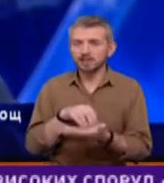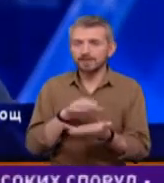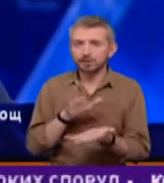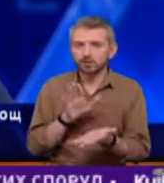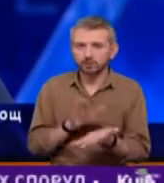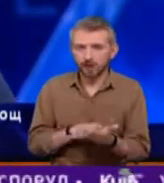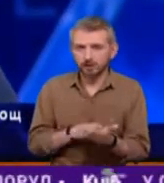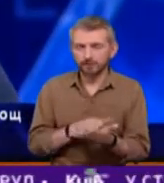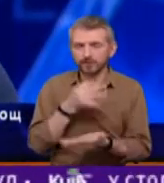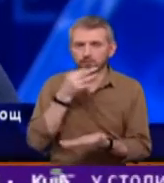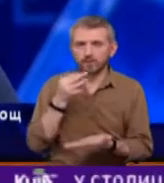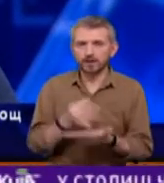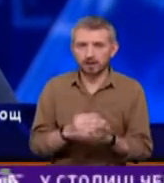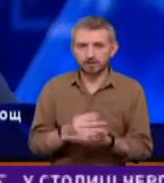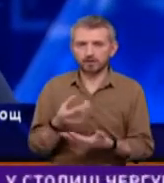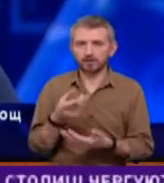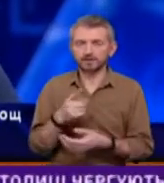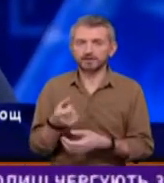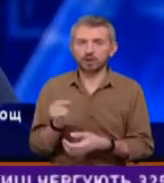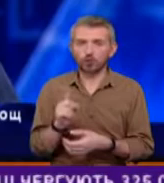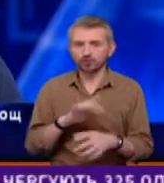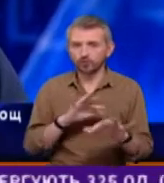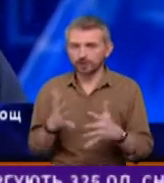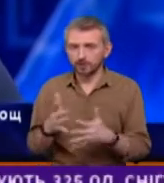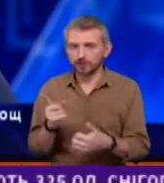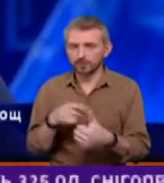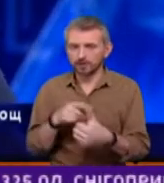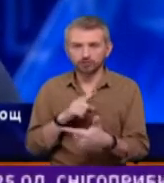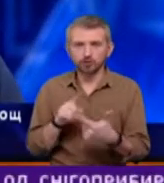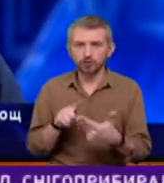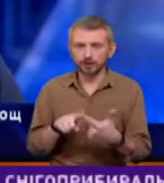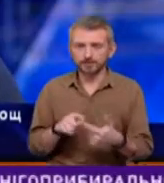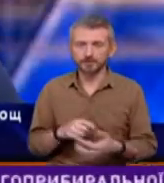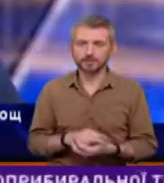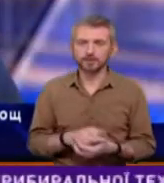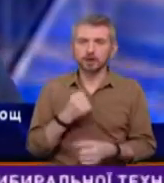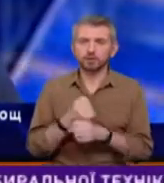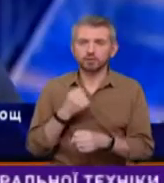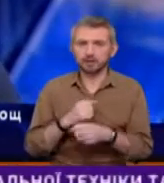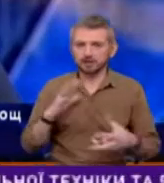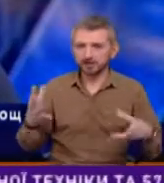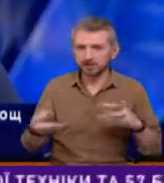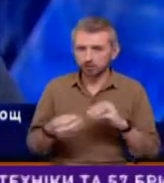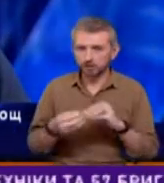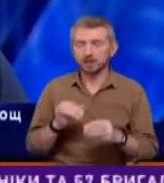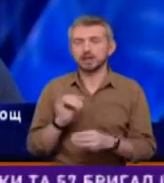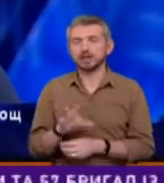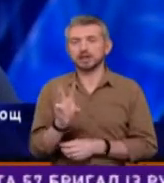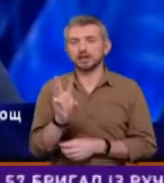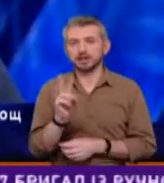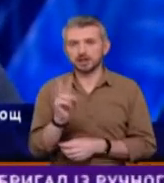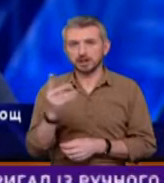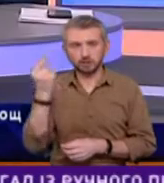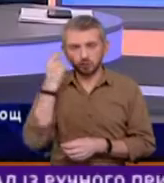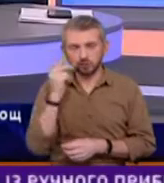зафіксувати відповідальність за те, що сталося. Перше. Друге, зробити висновки. І третє,